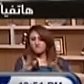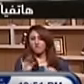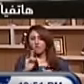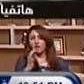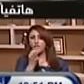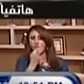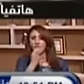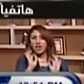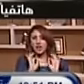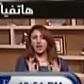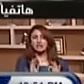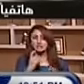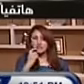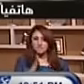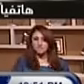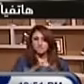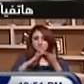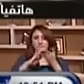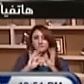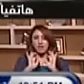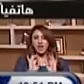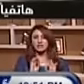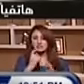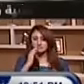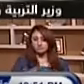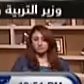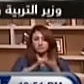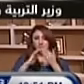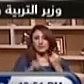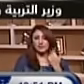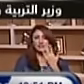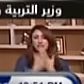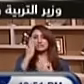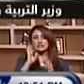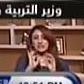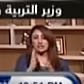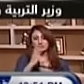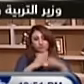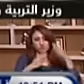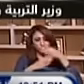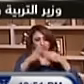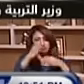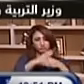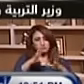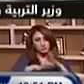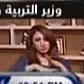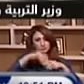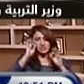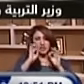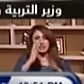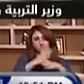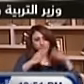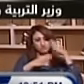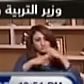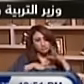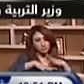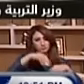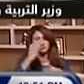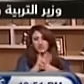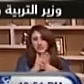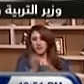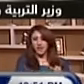بحلول غير تقليديه، لان الحل التقليدي هو المباني. لكن في بعض المحافظات زي الجيزه والقاهره